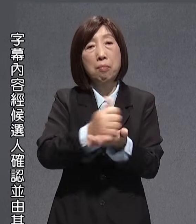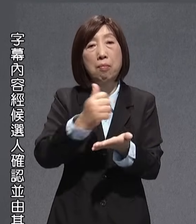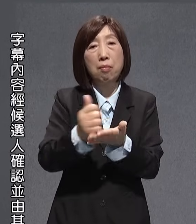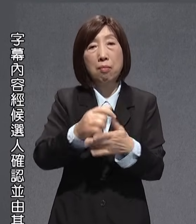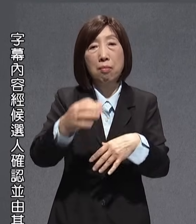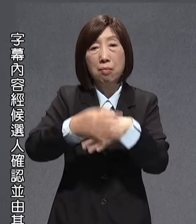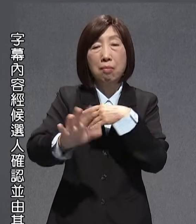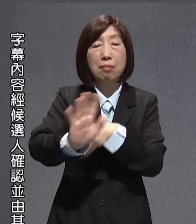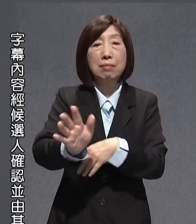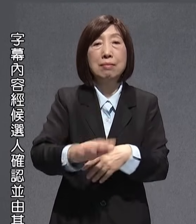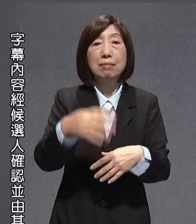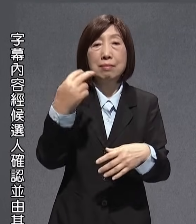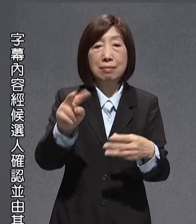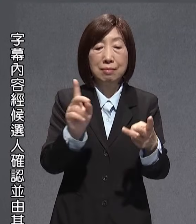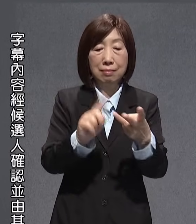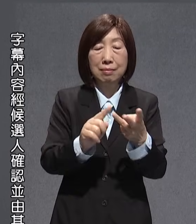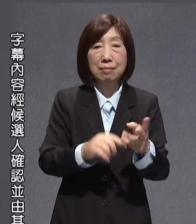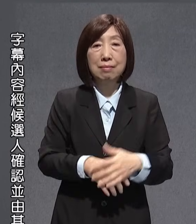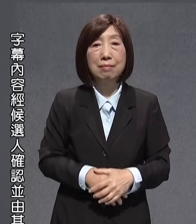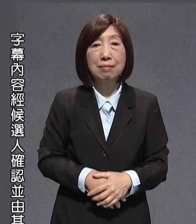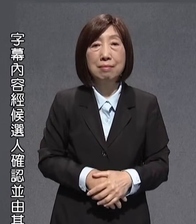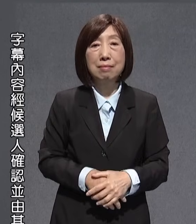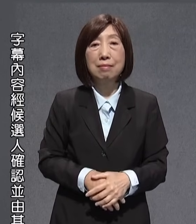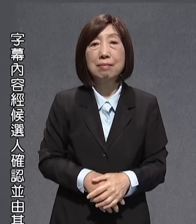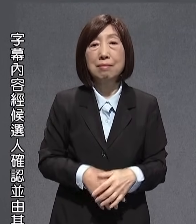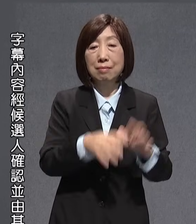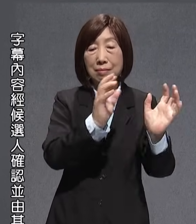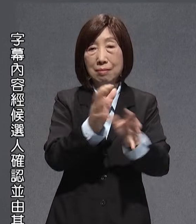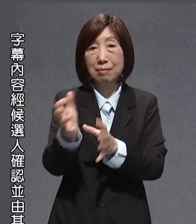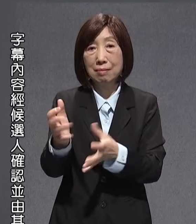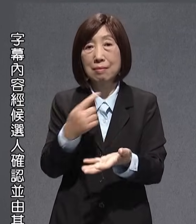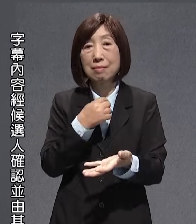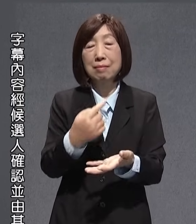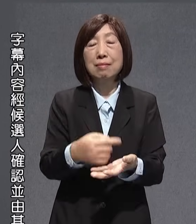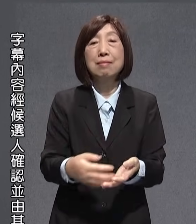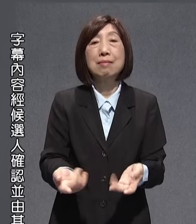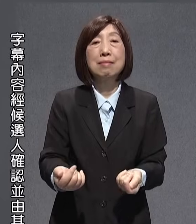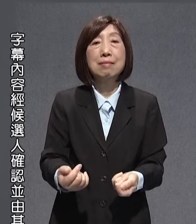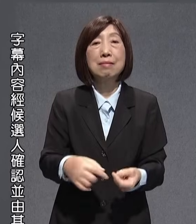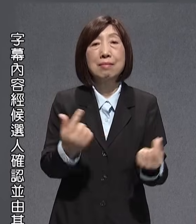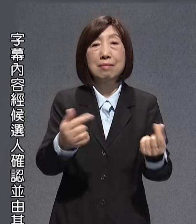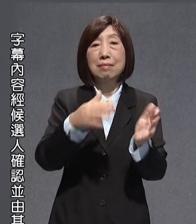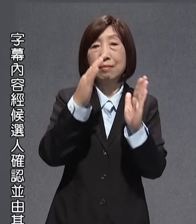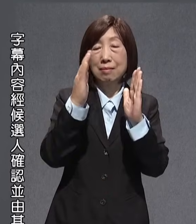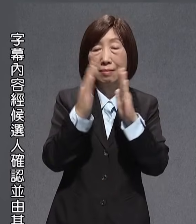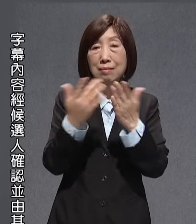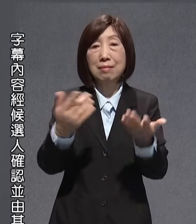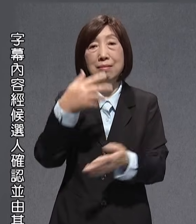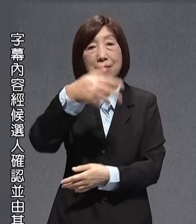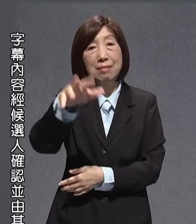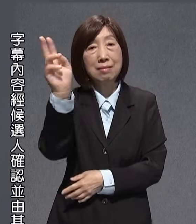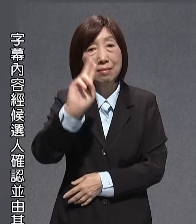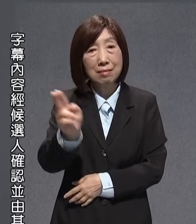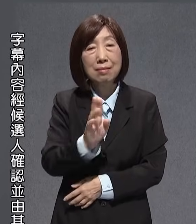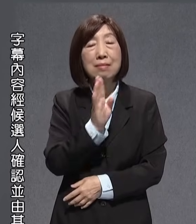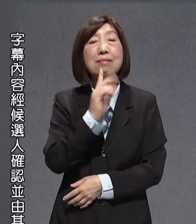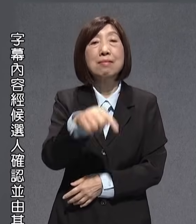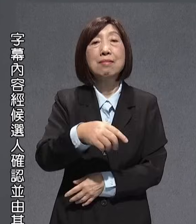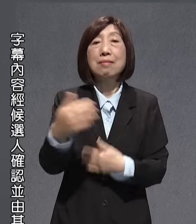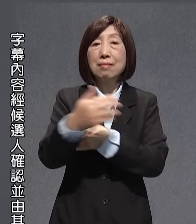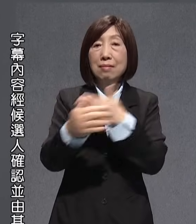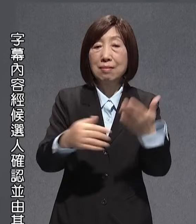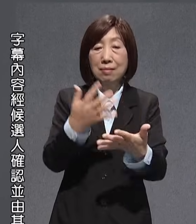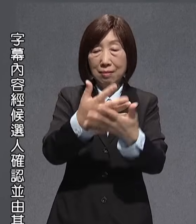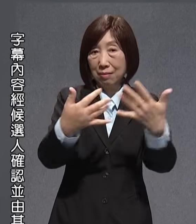险；第三，关键基础设施要做好防护，不管是水电、交通、